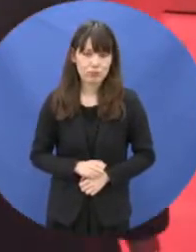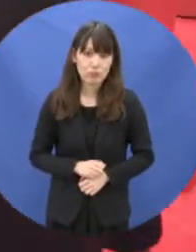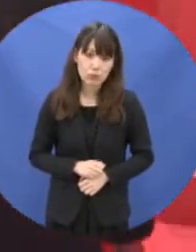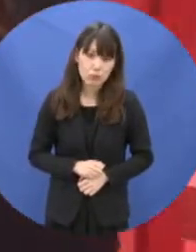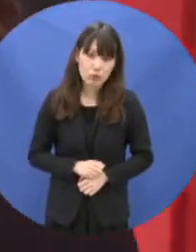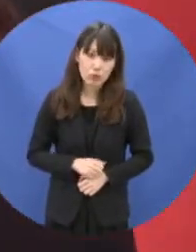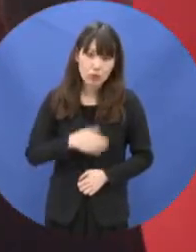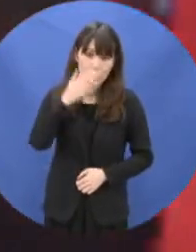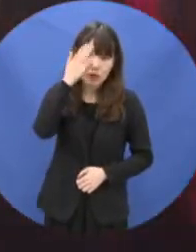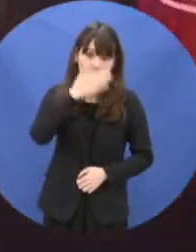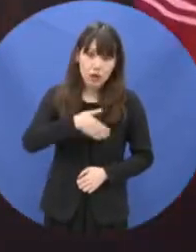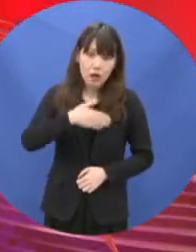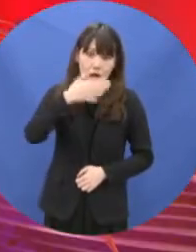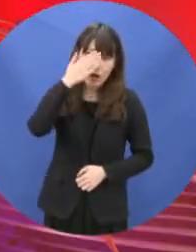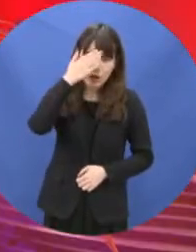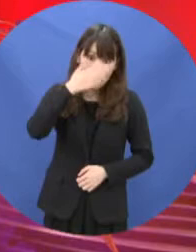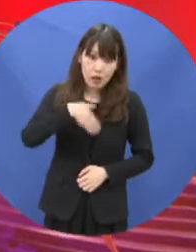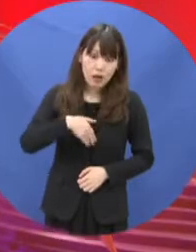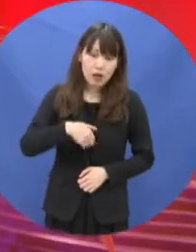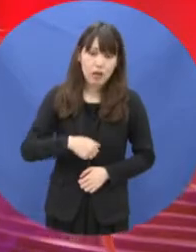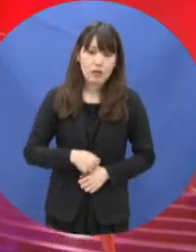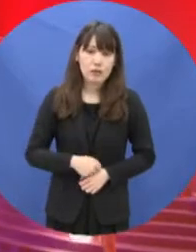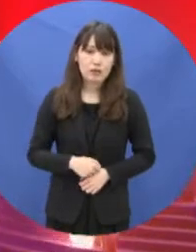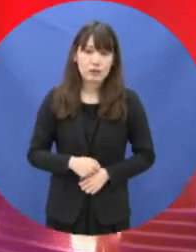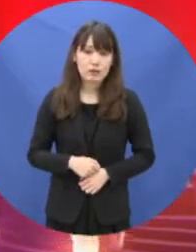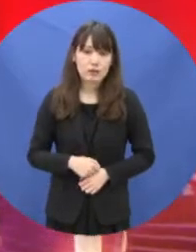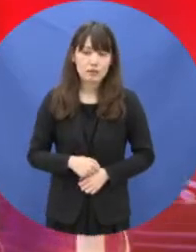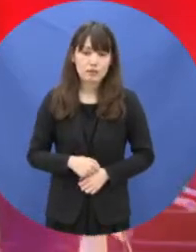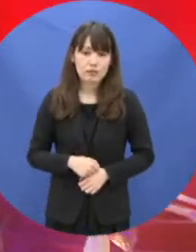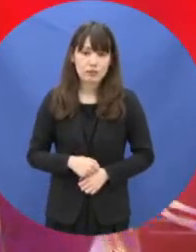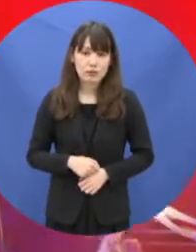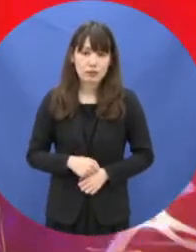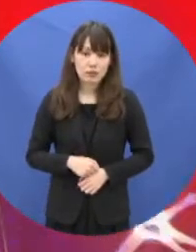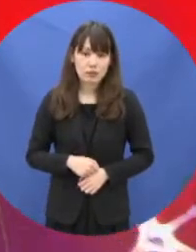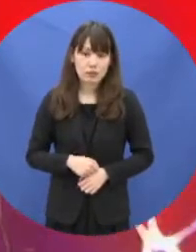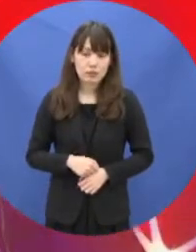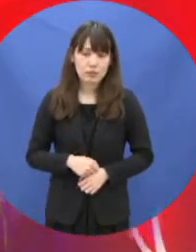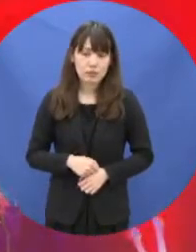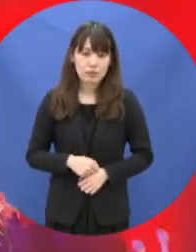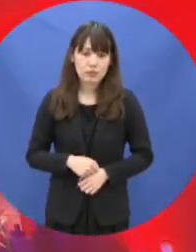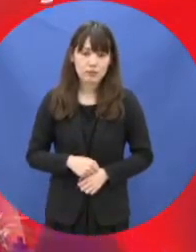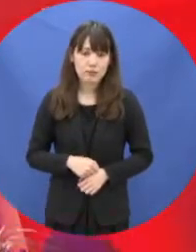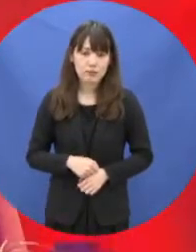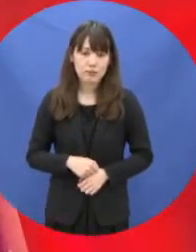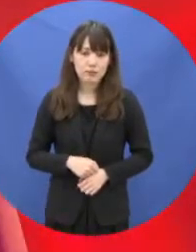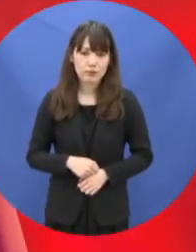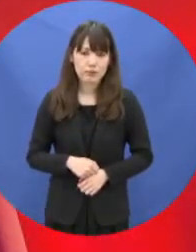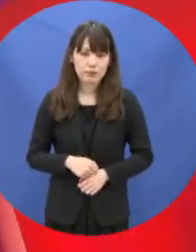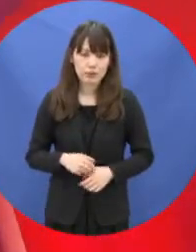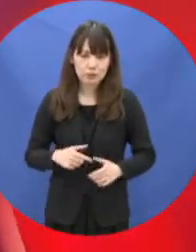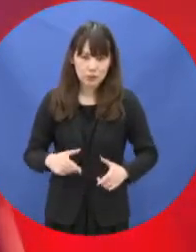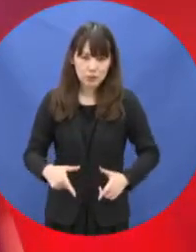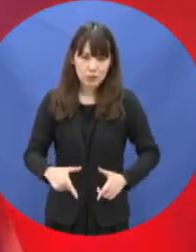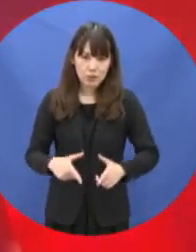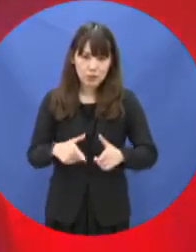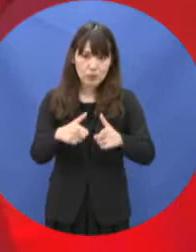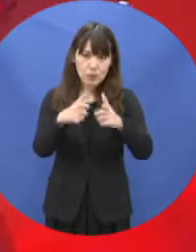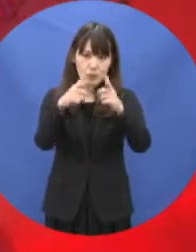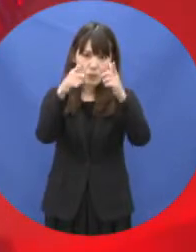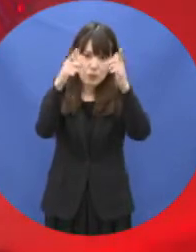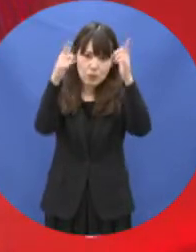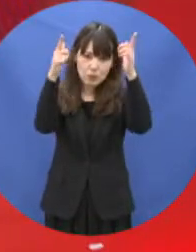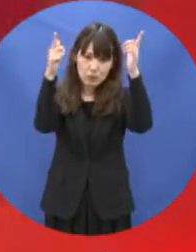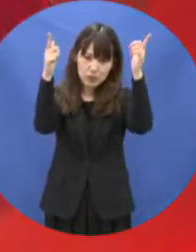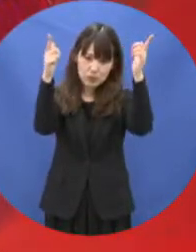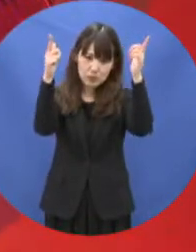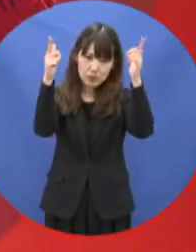あ、すごい。 すごいよな、デザインすべて。 ずっとこう、もう木になってるん